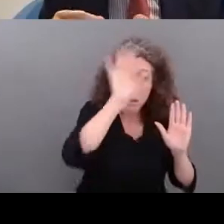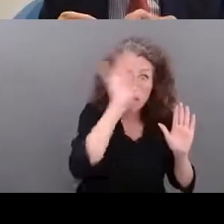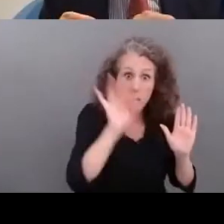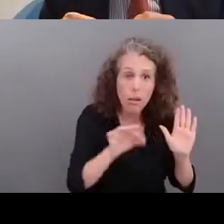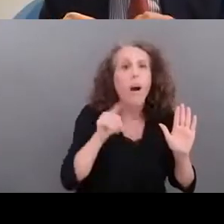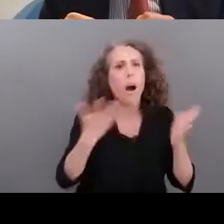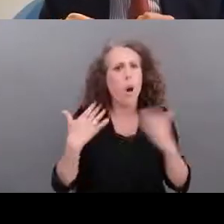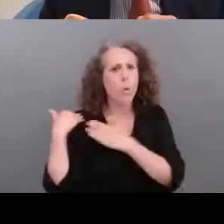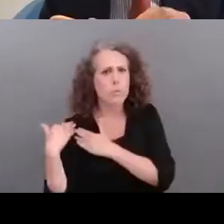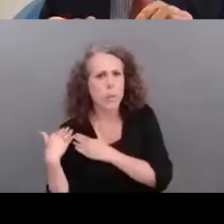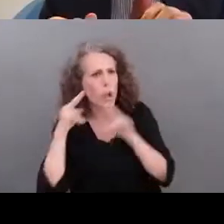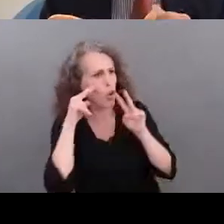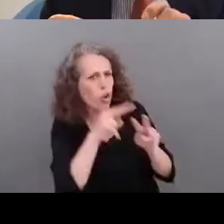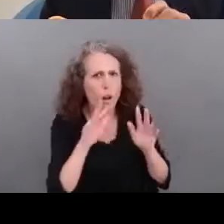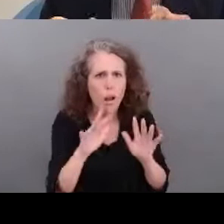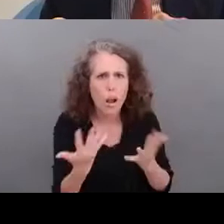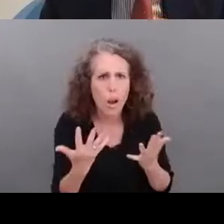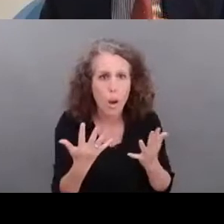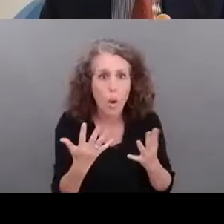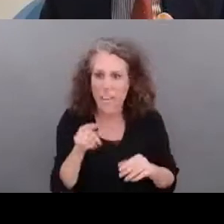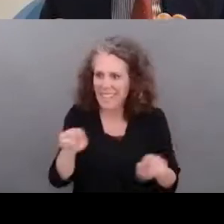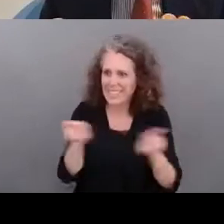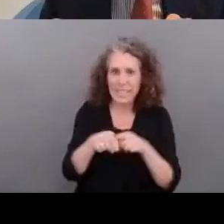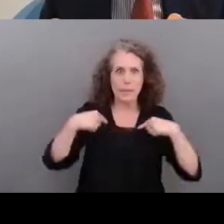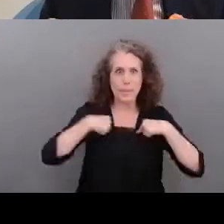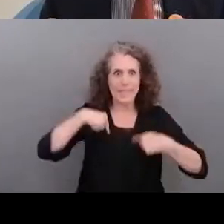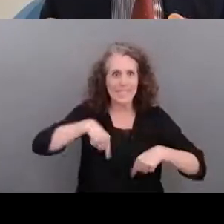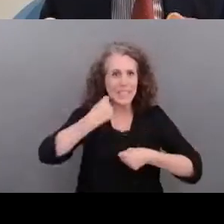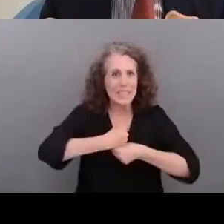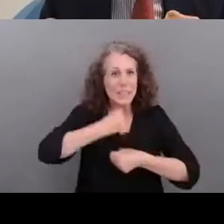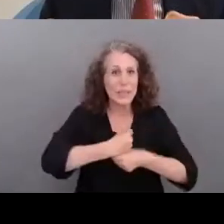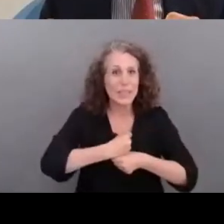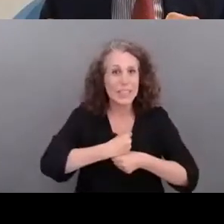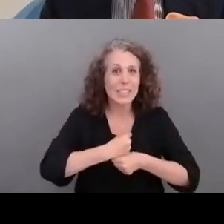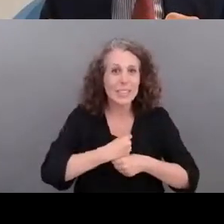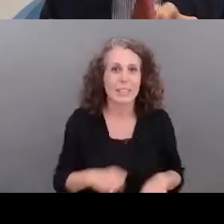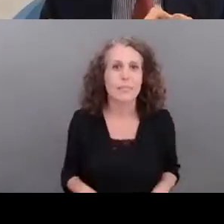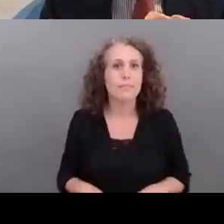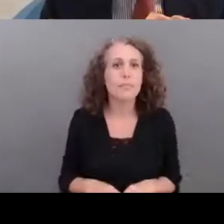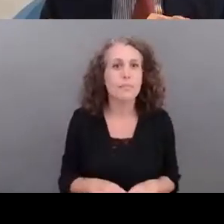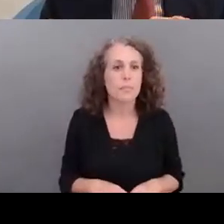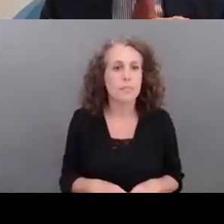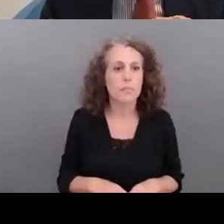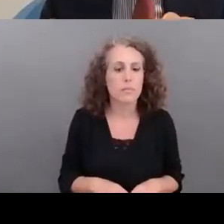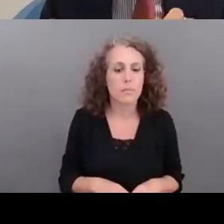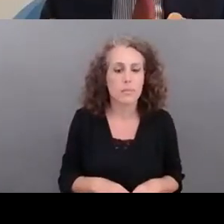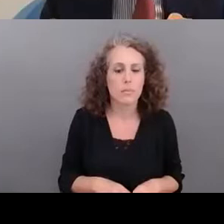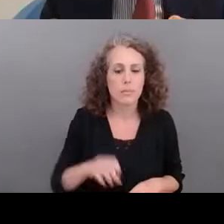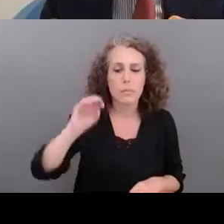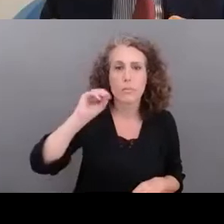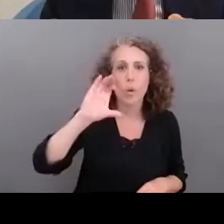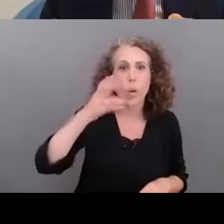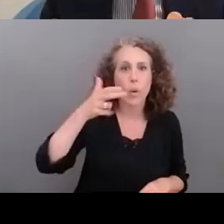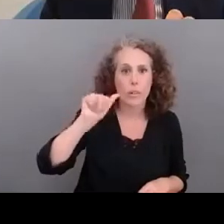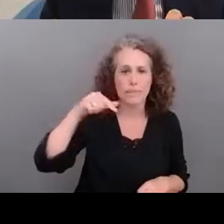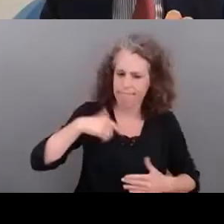ces choses-là. Cela a aussi contribué à ce que j'ai essayé de faire dans mon bureau. Nous avons continué au niveau d'OCHA